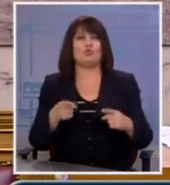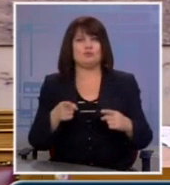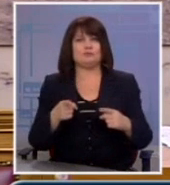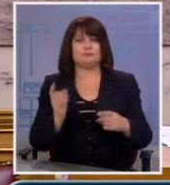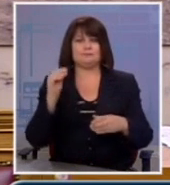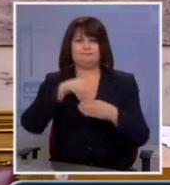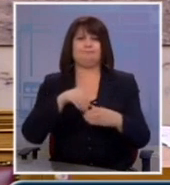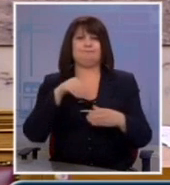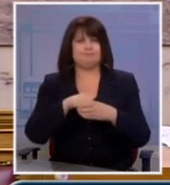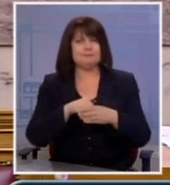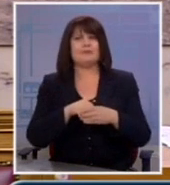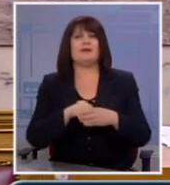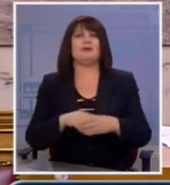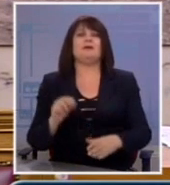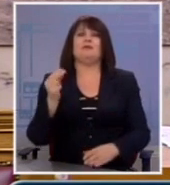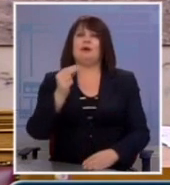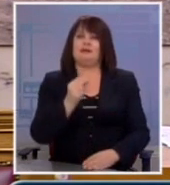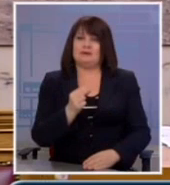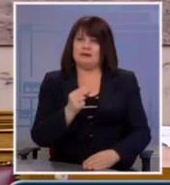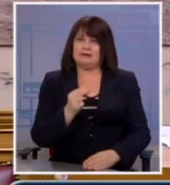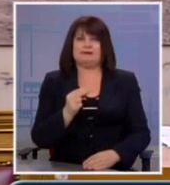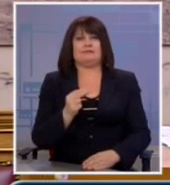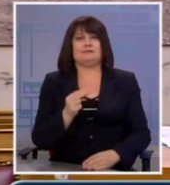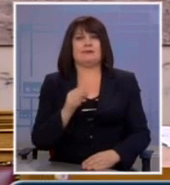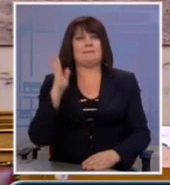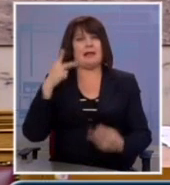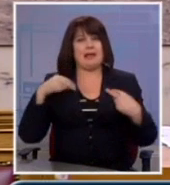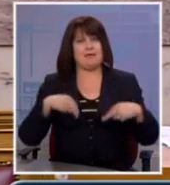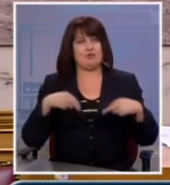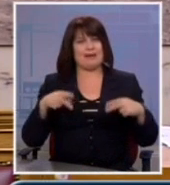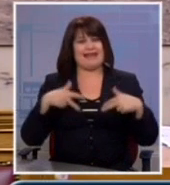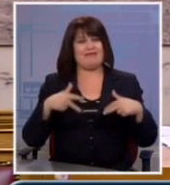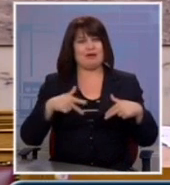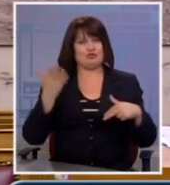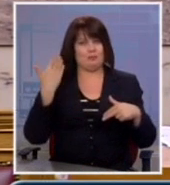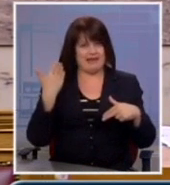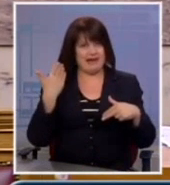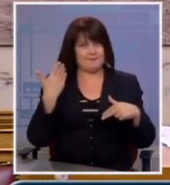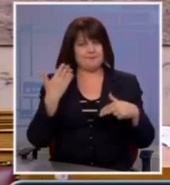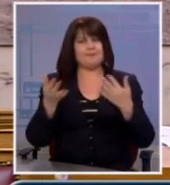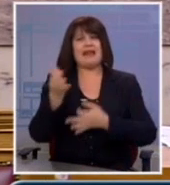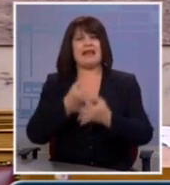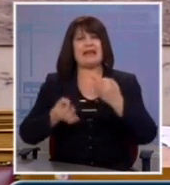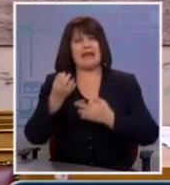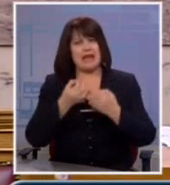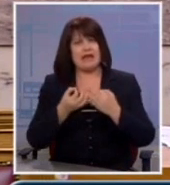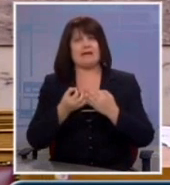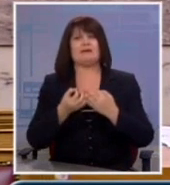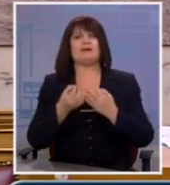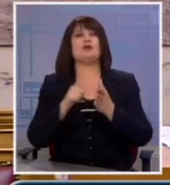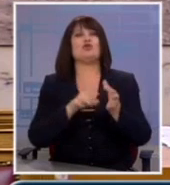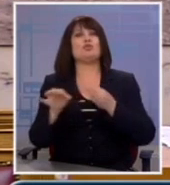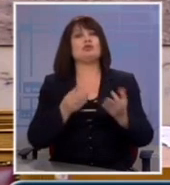παρεμβολές από βουλευτές που έχουν υπάρξει και υπουργοί κυβερνήσεων, οι οποίες εισήγαγαν